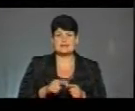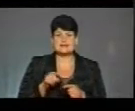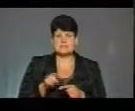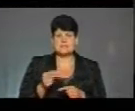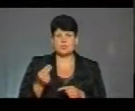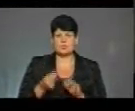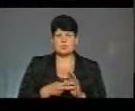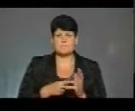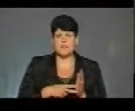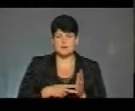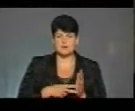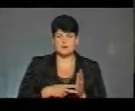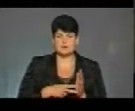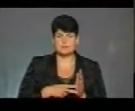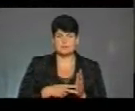кошти плануємо